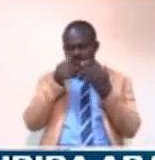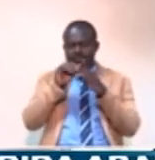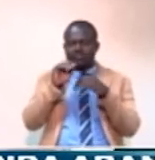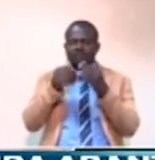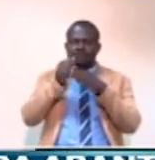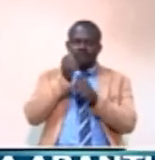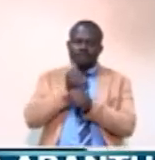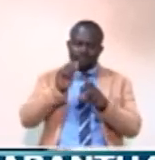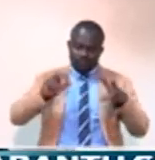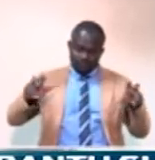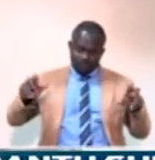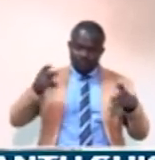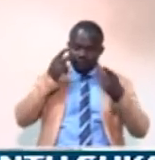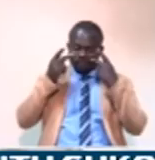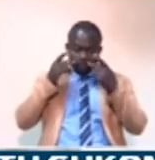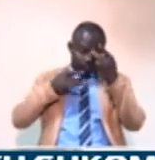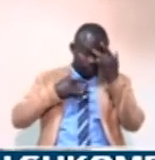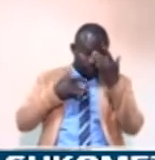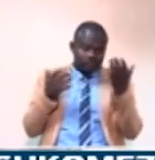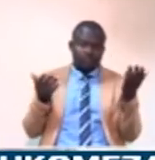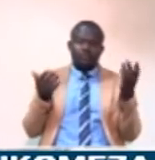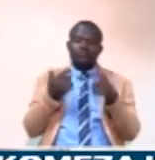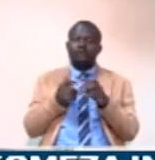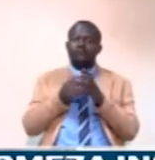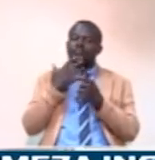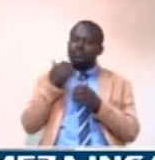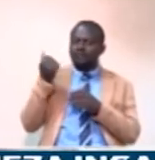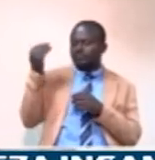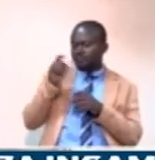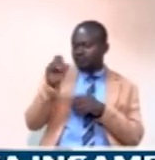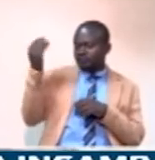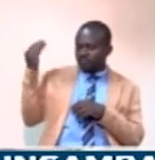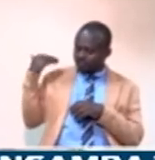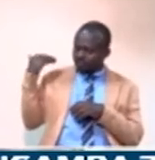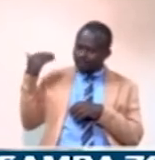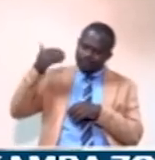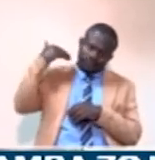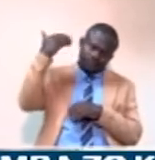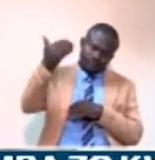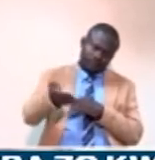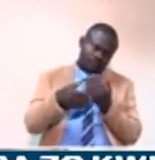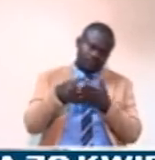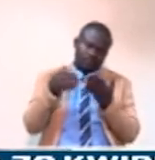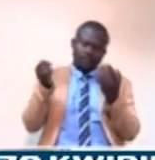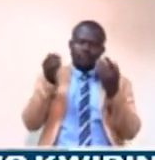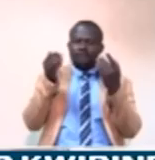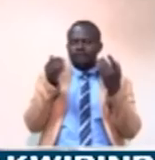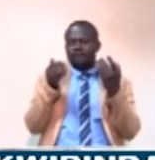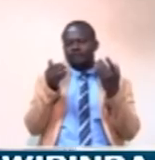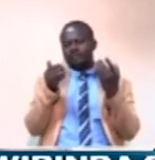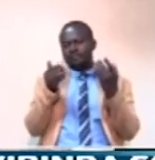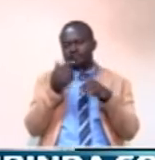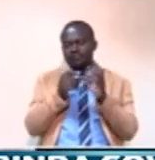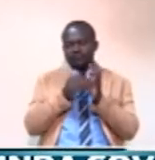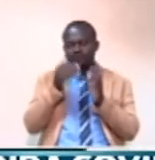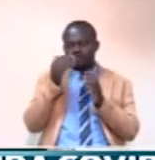baradupima barayisangana, kwari kuwa gatanu washize. Hanyuma ati ingamba atageze